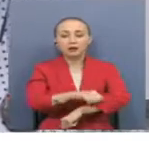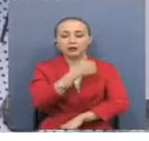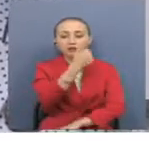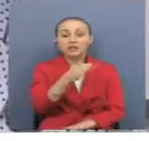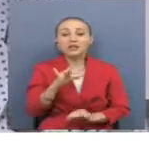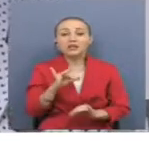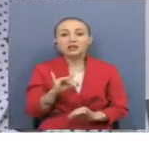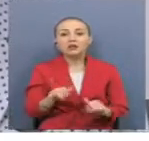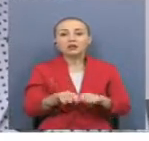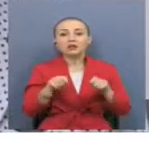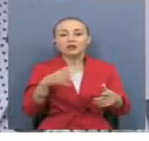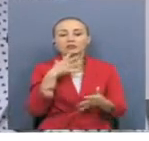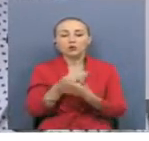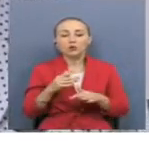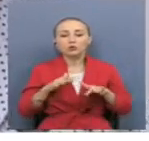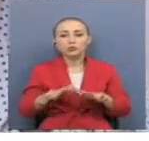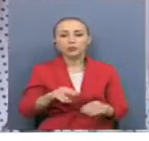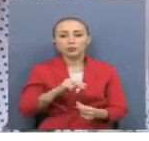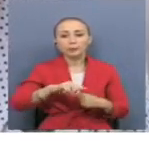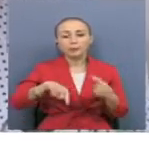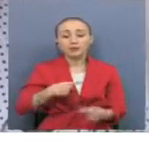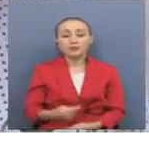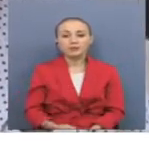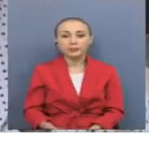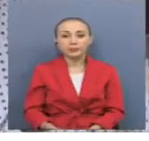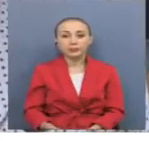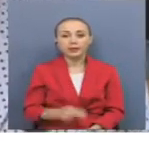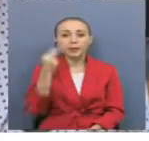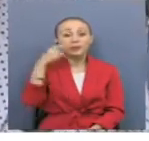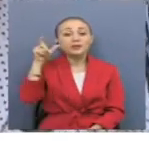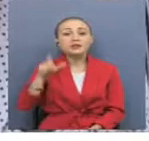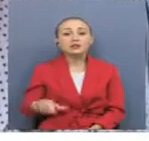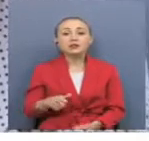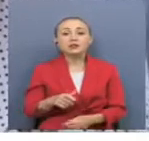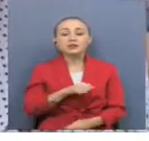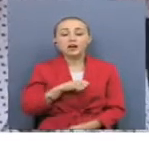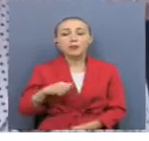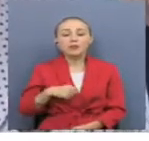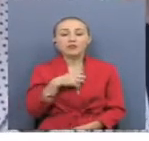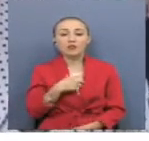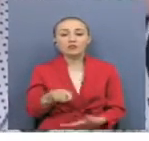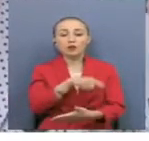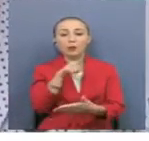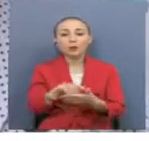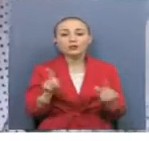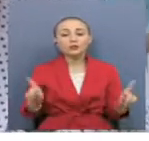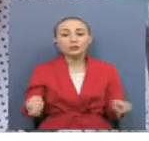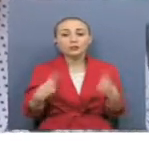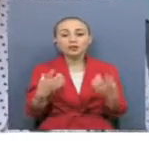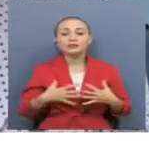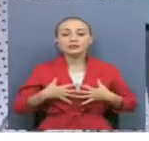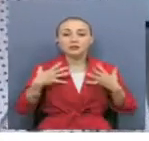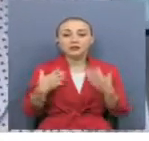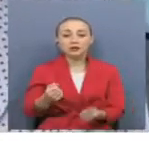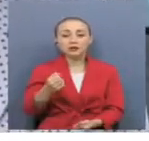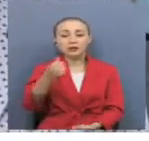Елбасымыз білім және денсаулық сақтау салалары төңірегінде негізгі мәселелерді қозғап өтті. Бұл өте маңызды мәселелер. Ауыл жастары тиісті білім алу